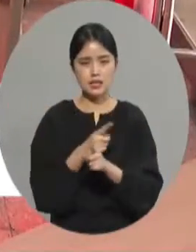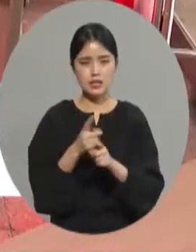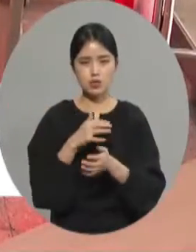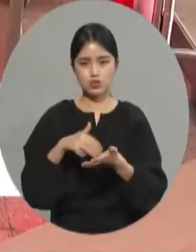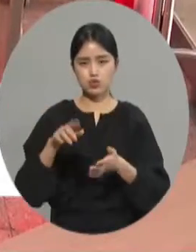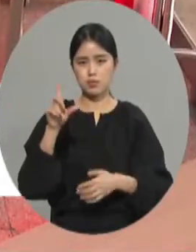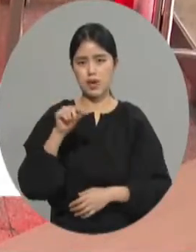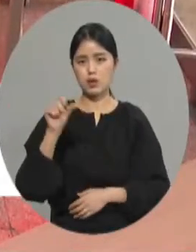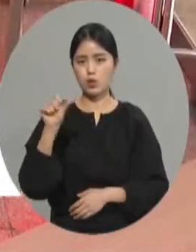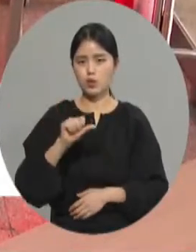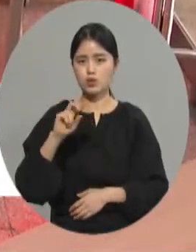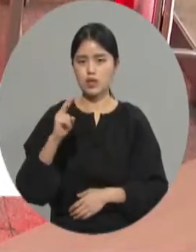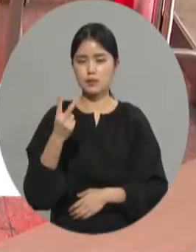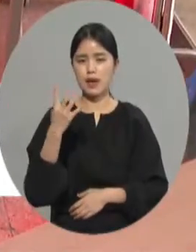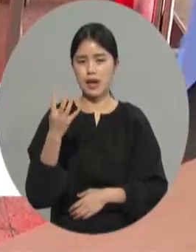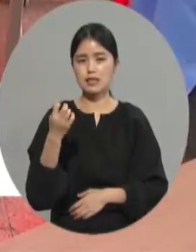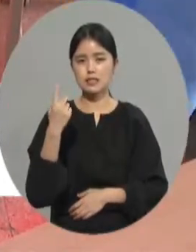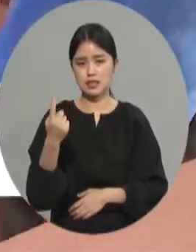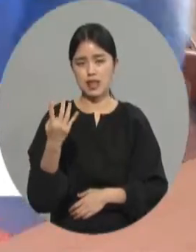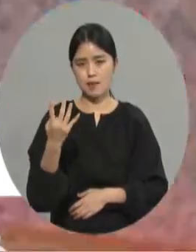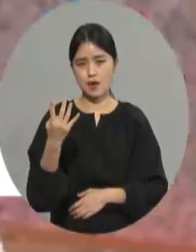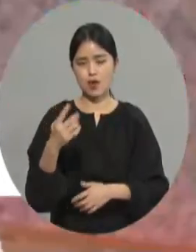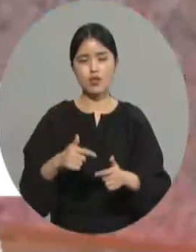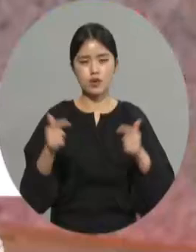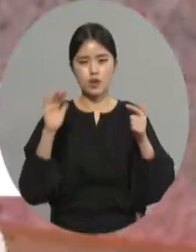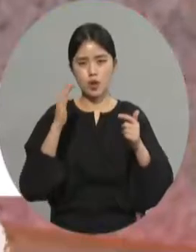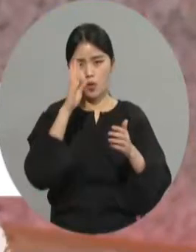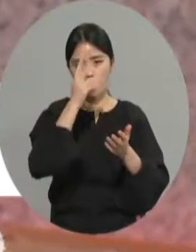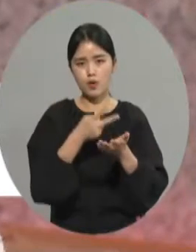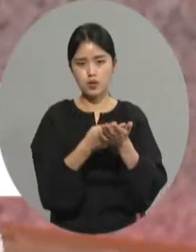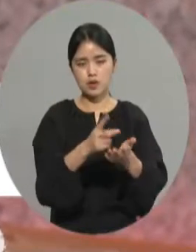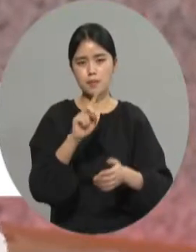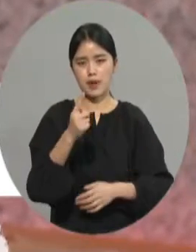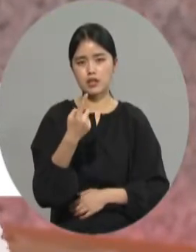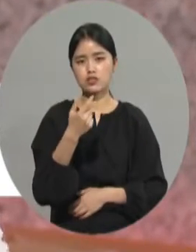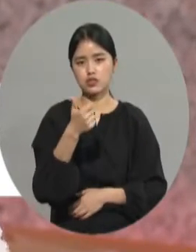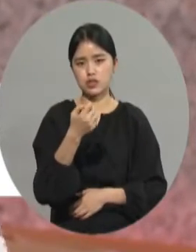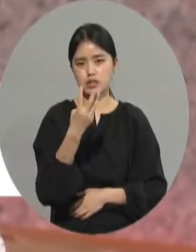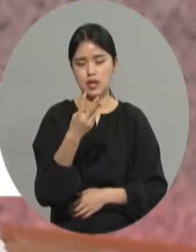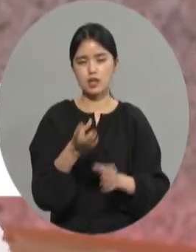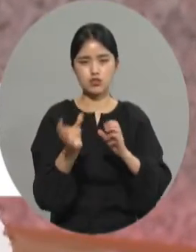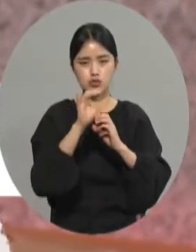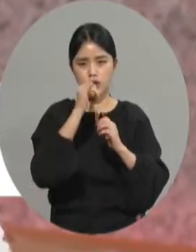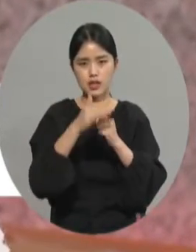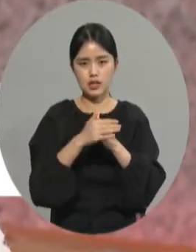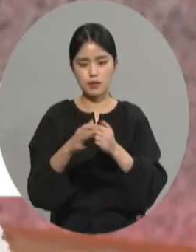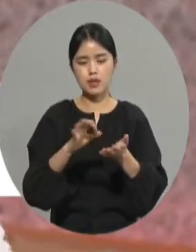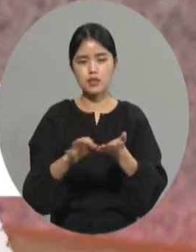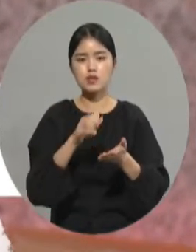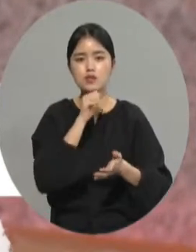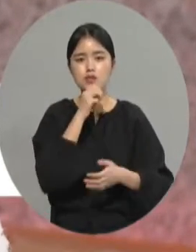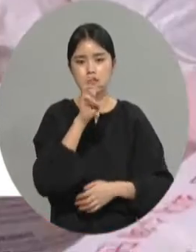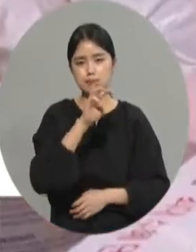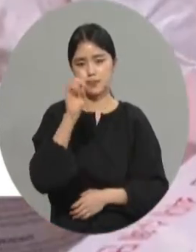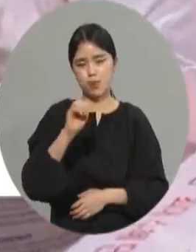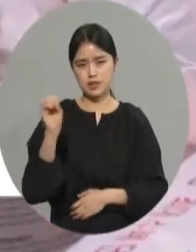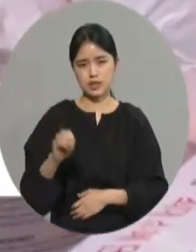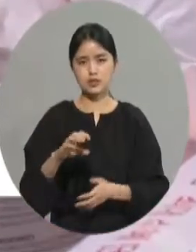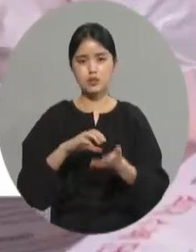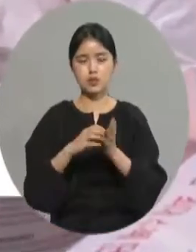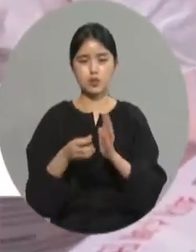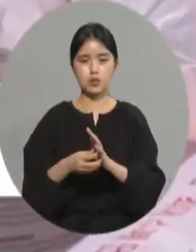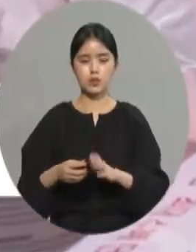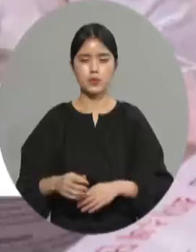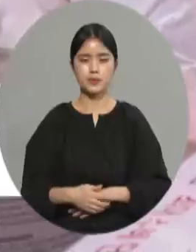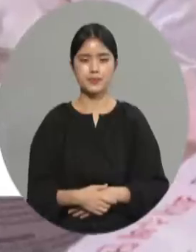15,200 94명 까지 드러났으며 영상은 백신 세계가 추가 확보 되면서 가동률이 30% 수준에 머물고